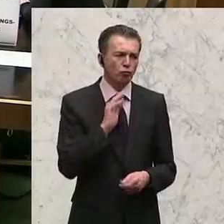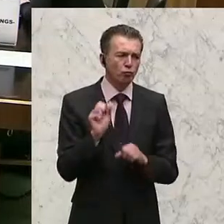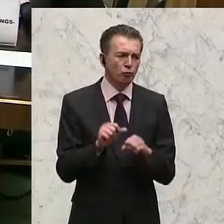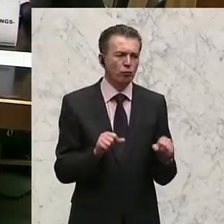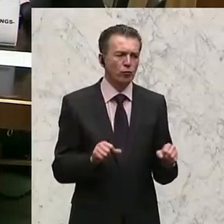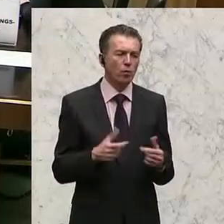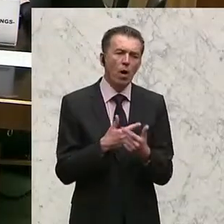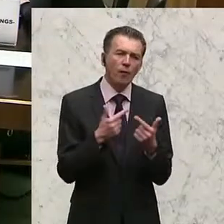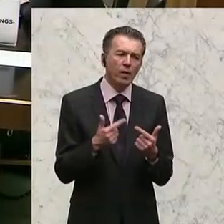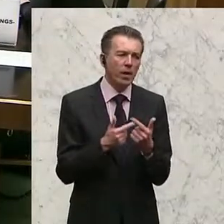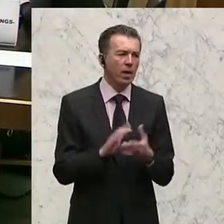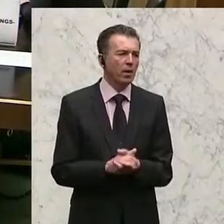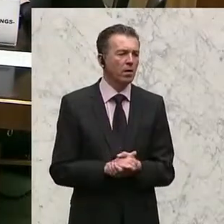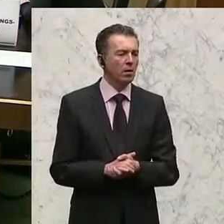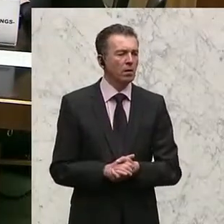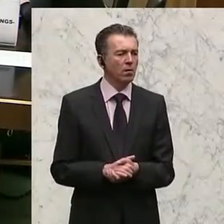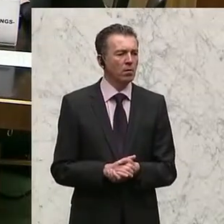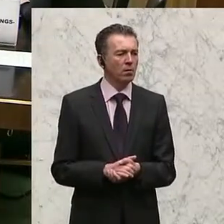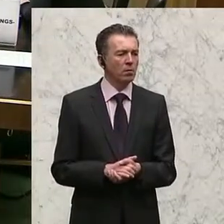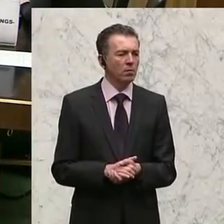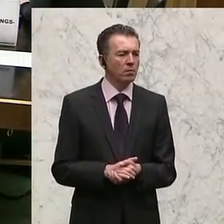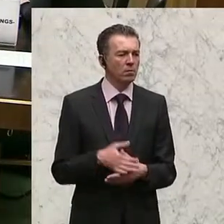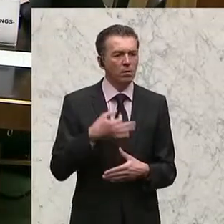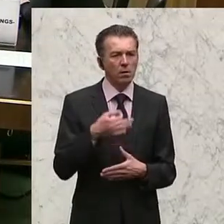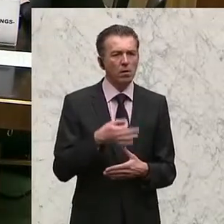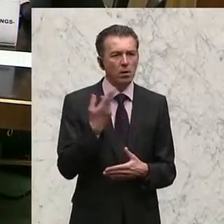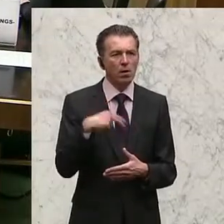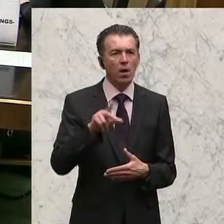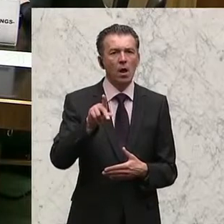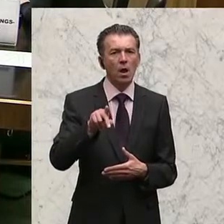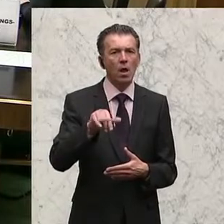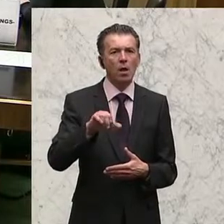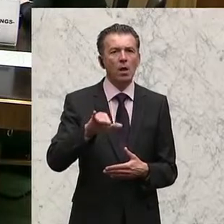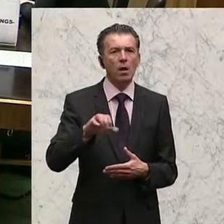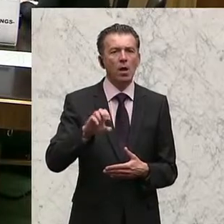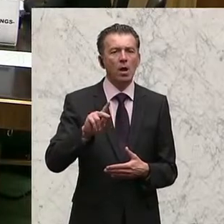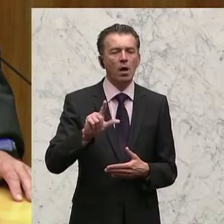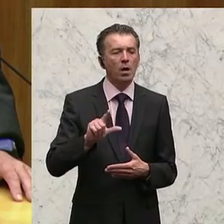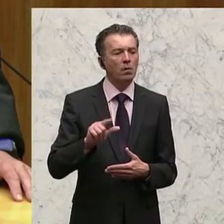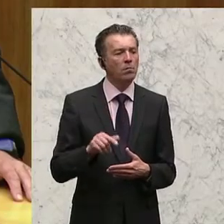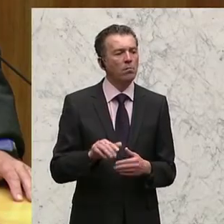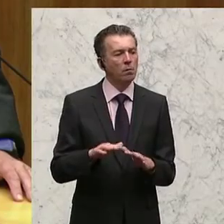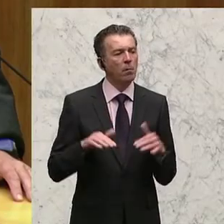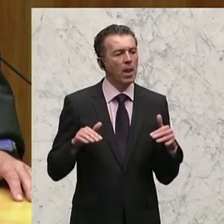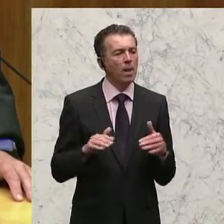der FPÖ, Elmar Budkorsik. Wir haben nach der Rede von Herbert Kickl in der